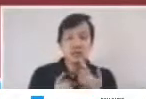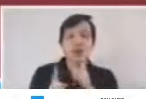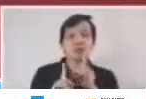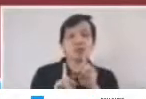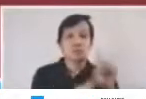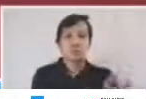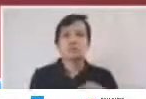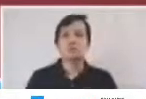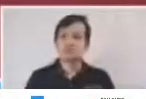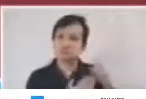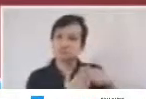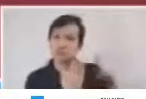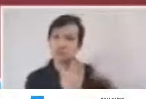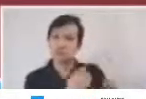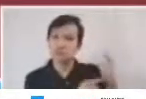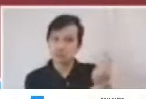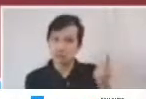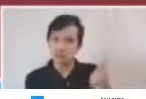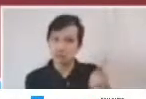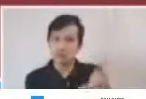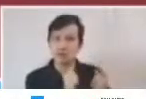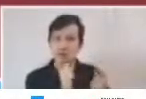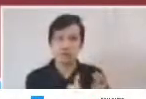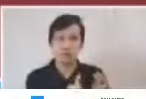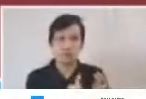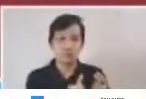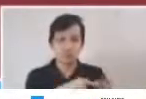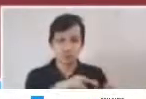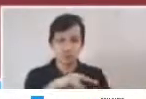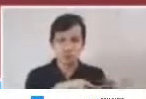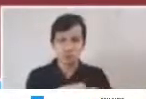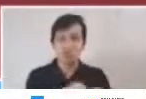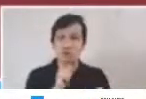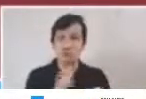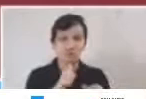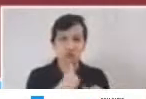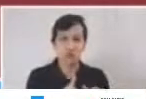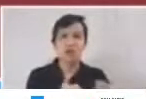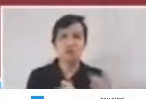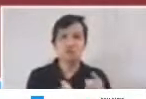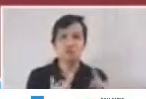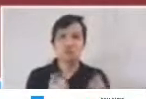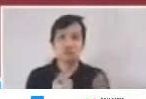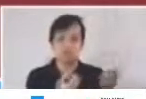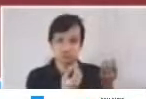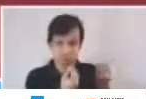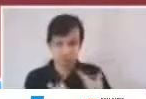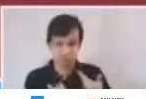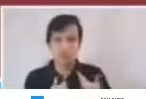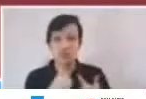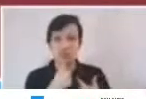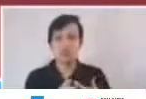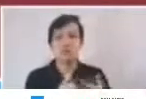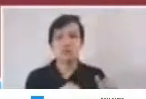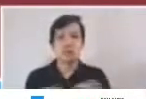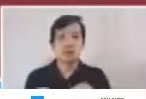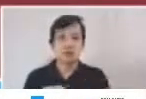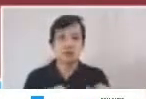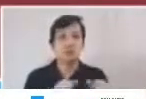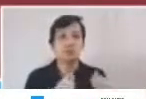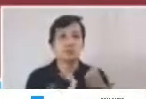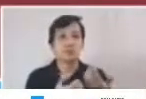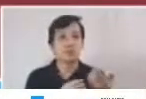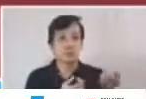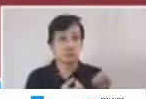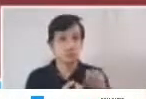Yusek Castelo. Nagkaroon lang po tayo ng problema sa ating linya ng komunikasyon. Kung naandyan na po siya